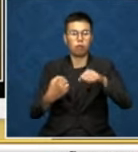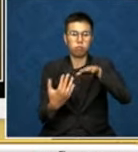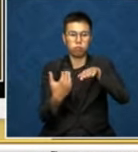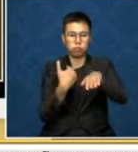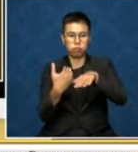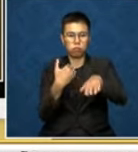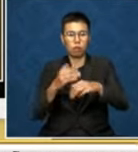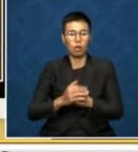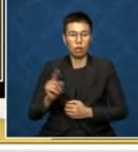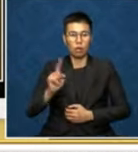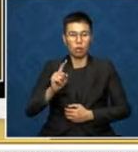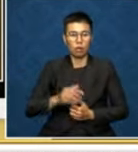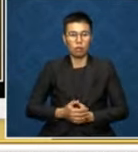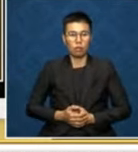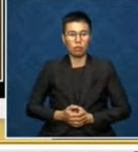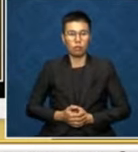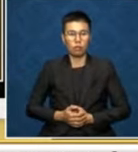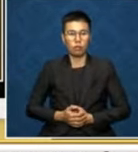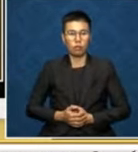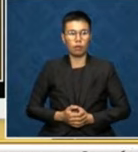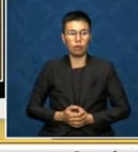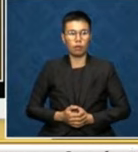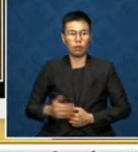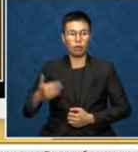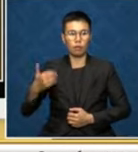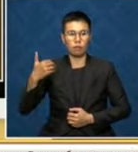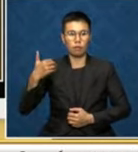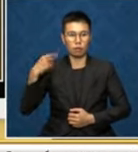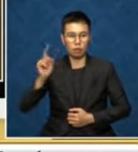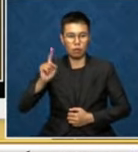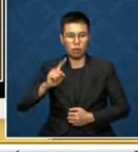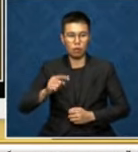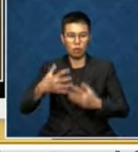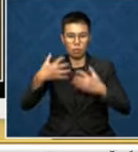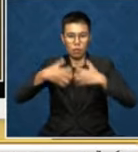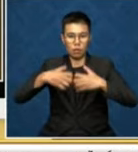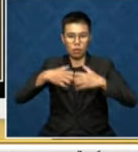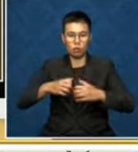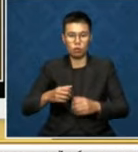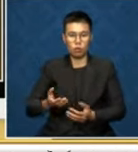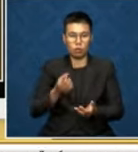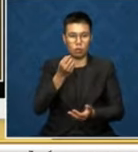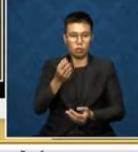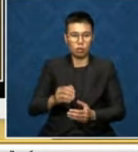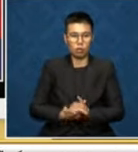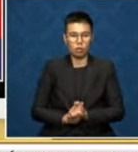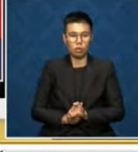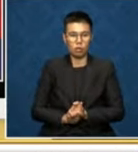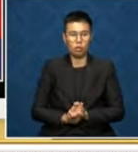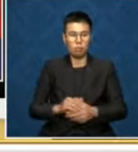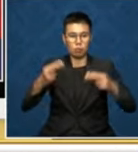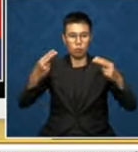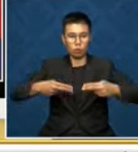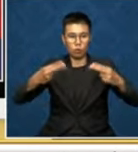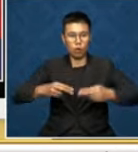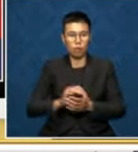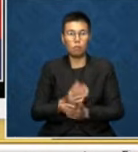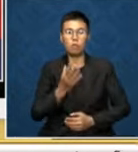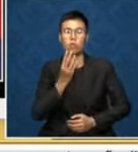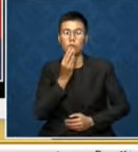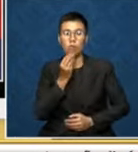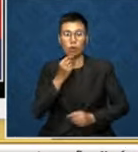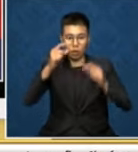สภาวะชะงักกันส่งผลกระทบต่อต้นทุนการผลิตที่สูงขึ้นตามมา 2. สถานการณ์สงครามระหว่างอิสราเอลกับกลุ่มฮาม